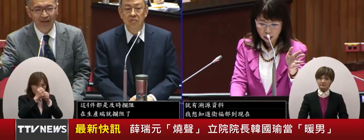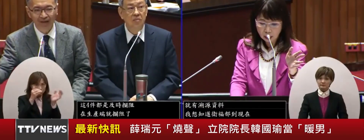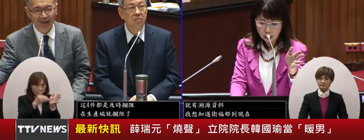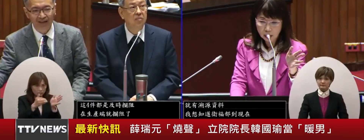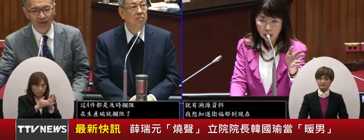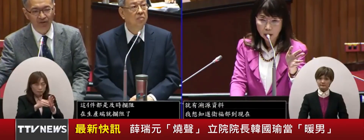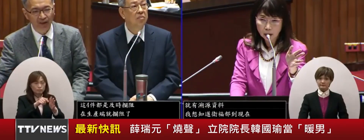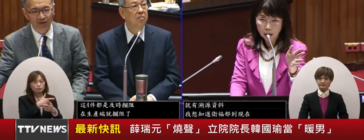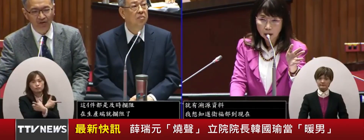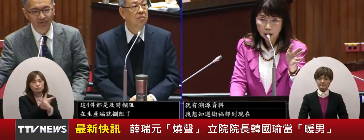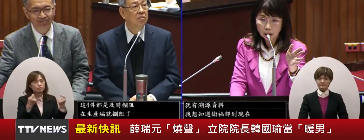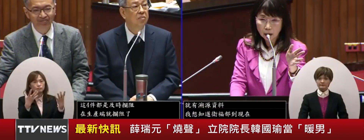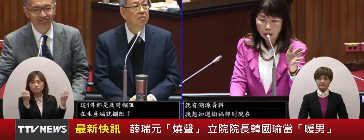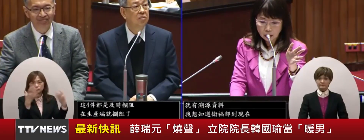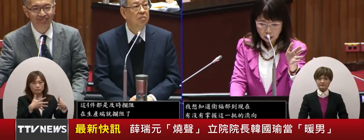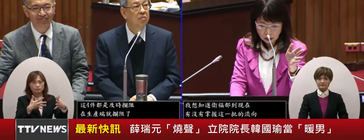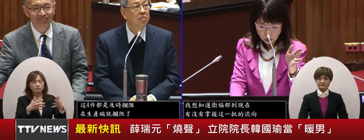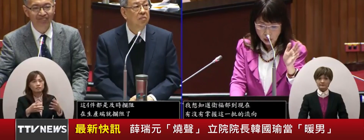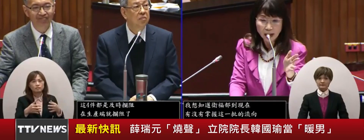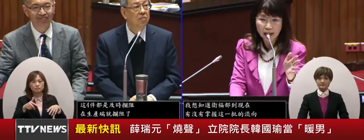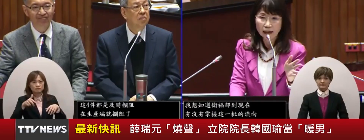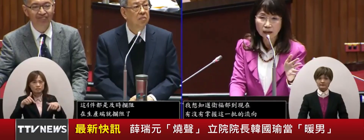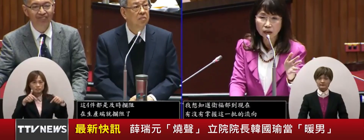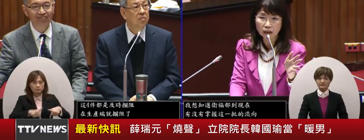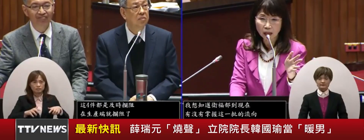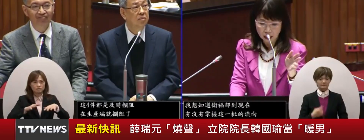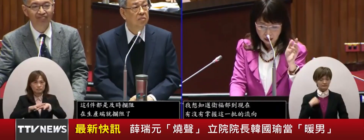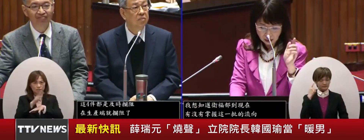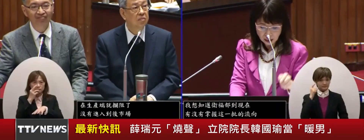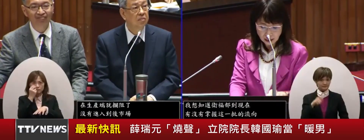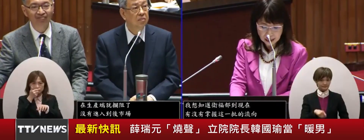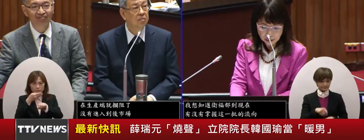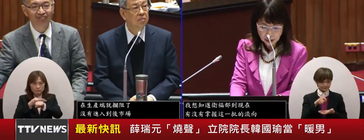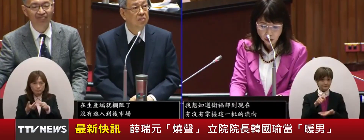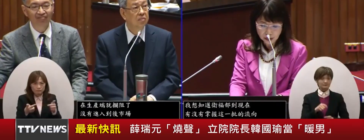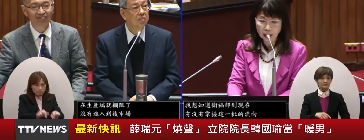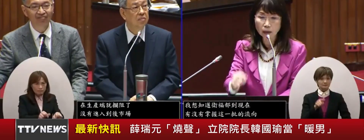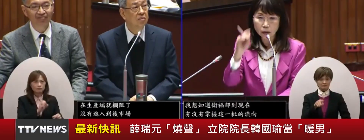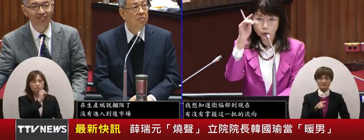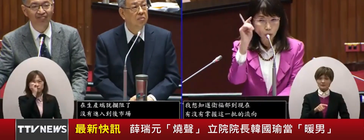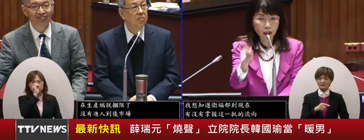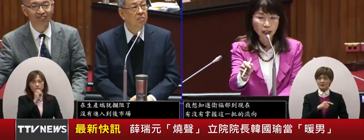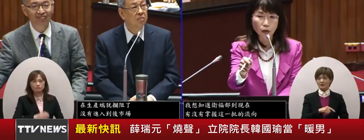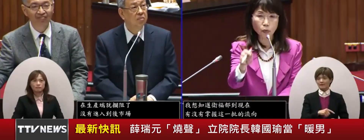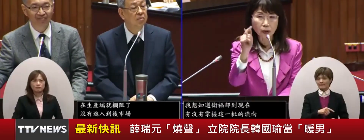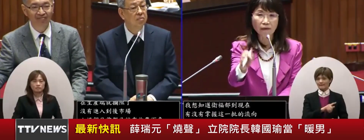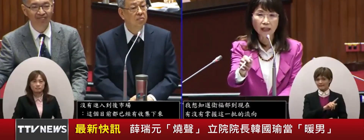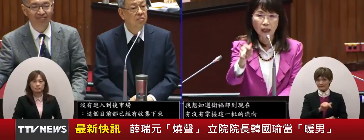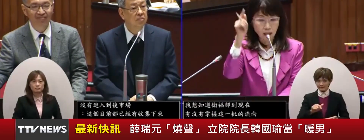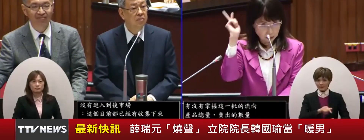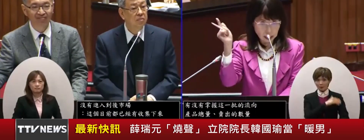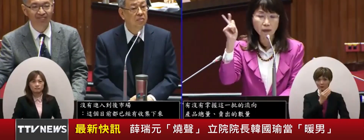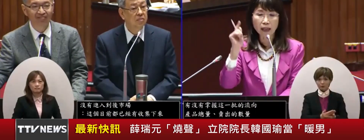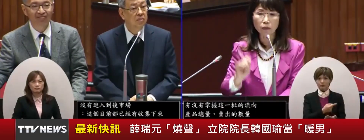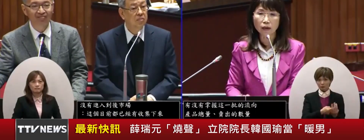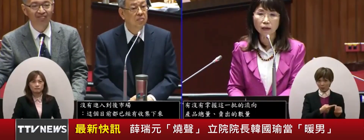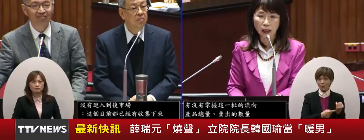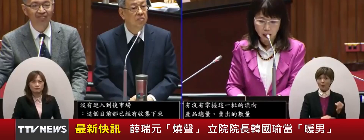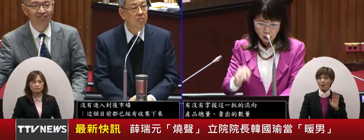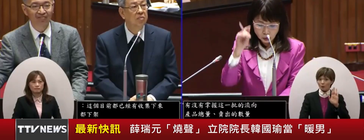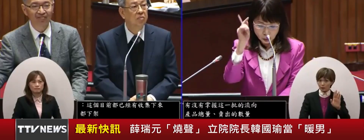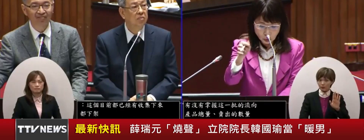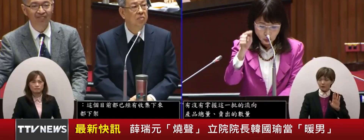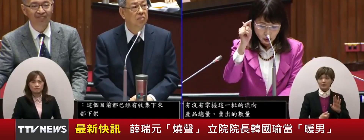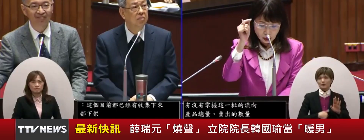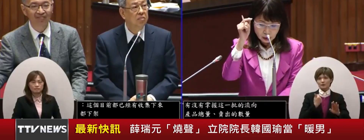都没有含西布特罗。 我要谈的是哈，你的产品总量，如果你有数字非常好，赶快让国人知